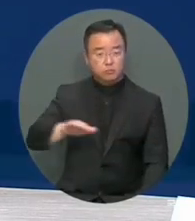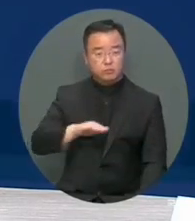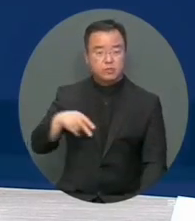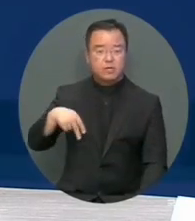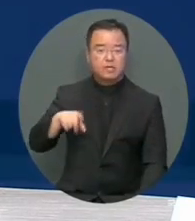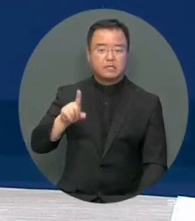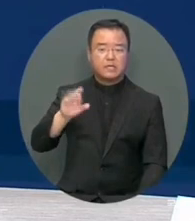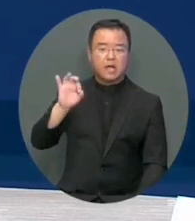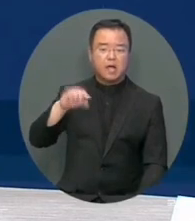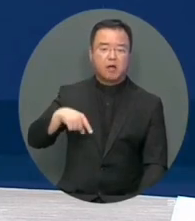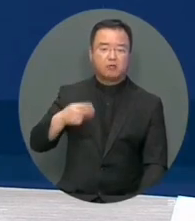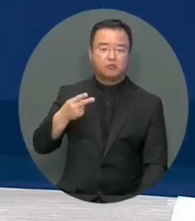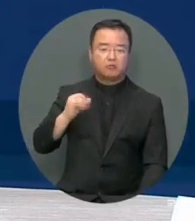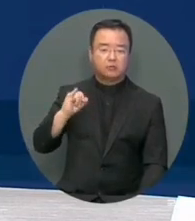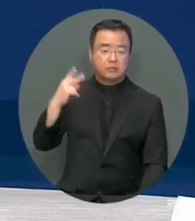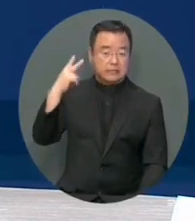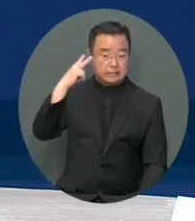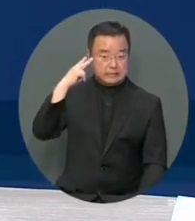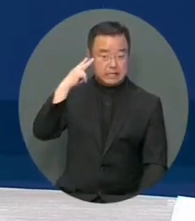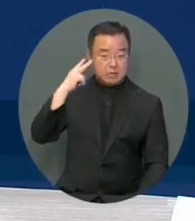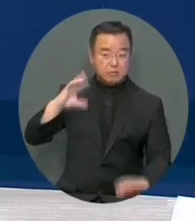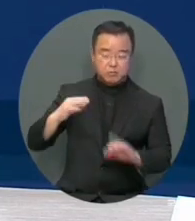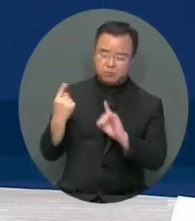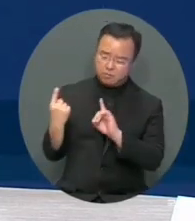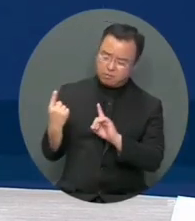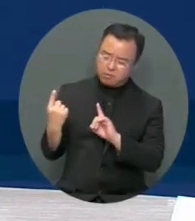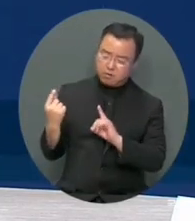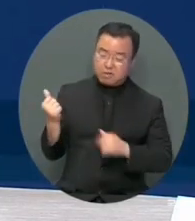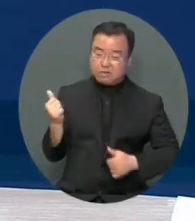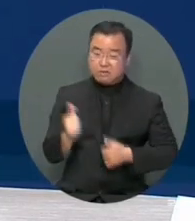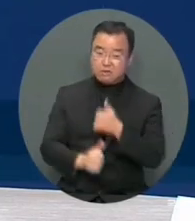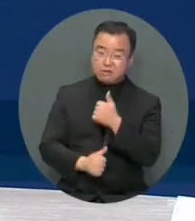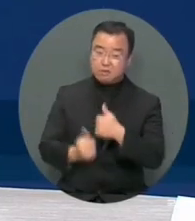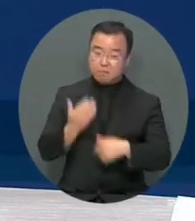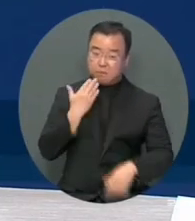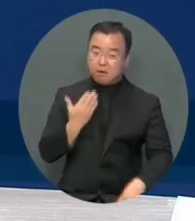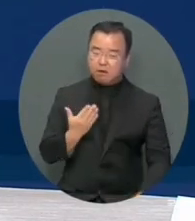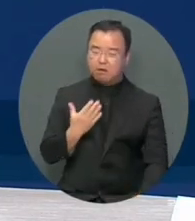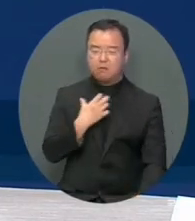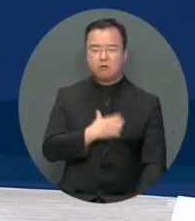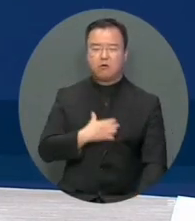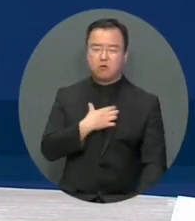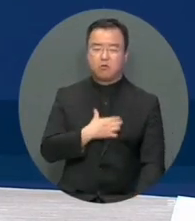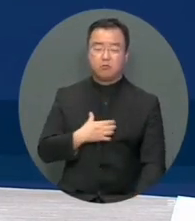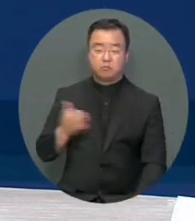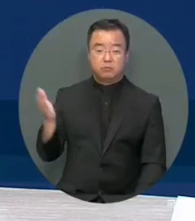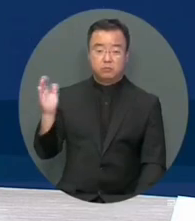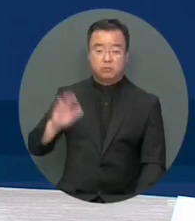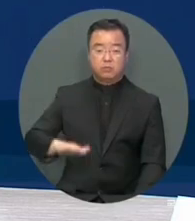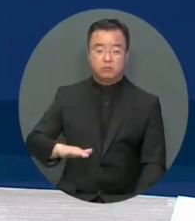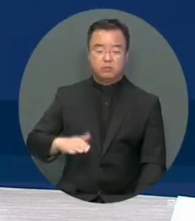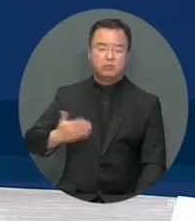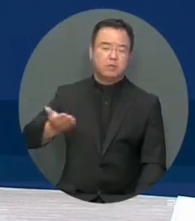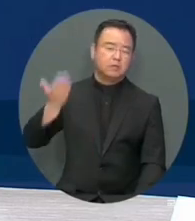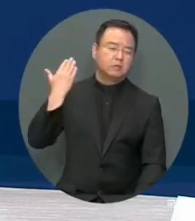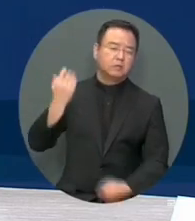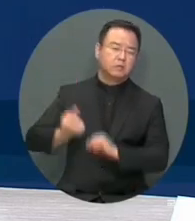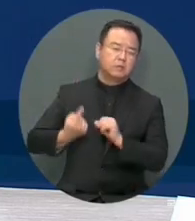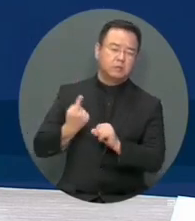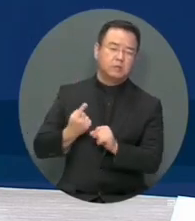사우디를 상대로 이길 수 있을까라는 걱정들이 많았던 게 사실입니다만은 지난 1년여